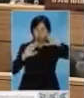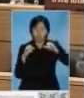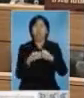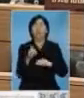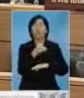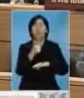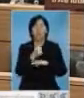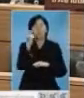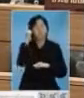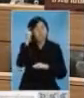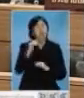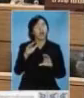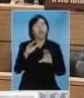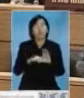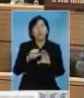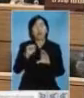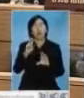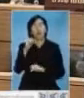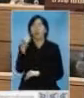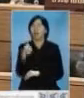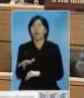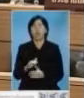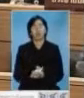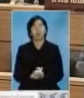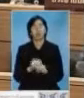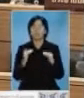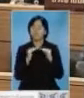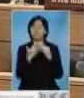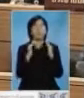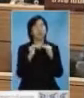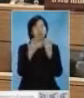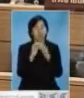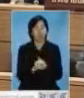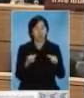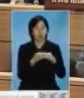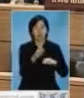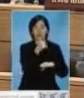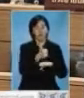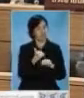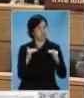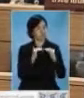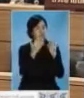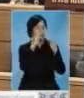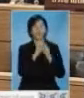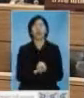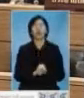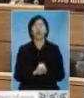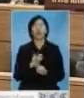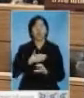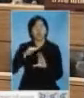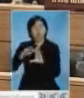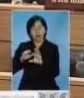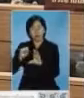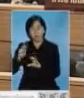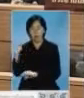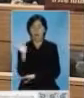การเมืองแต่ไปสมัครวุฒิสมาชิกไม่ได้ถูกจำกัดสิทธิ์คุณสังกัดพรรคผมหยุดเล่นผู้แทนจะเป็นสมัครสว.เข